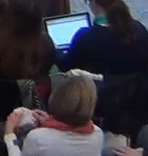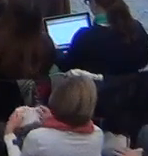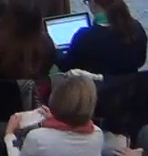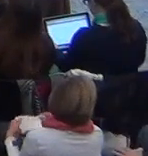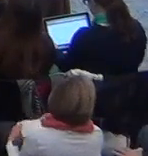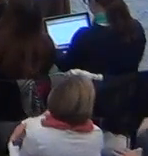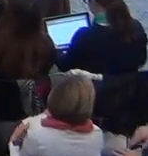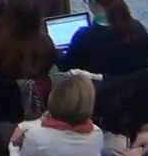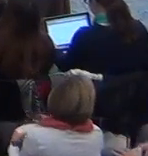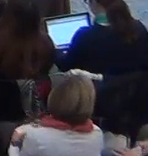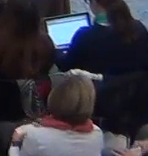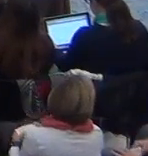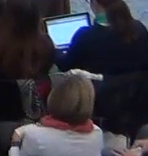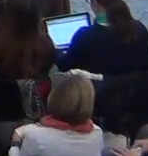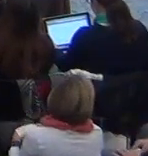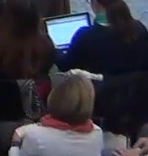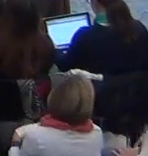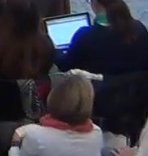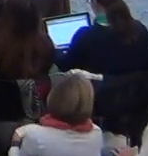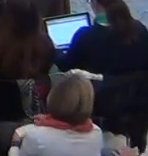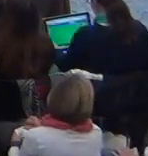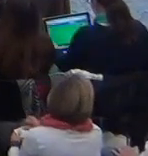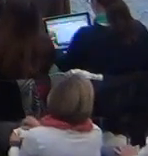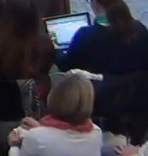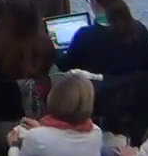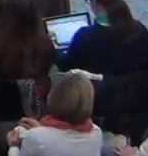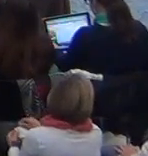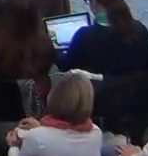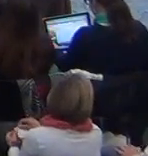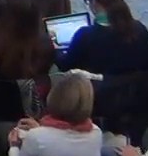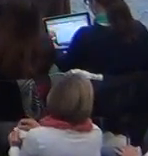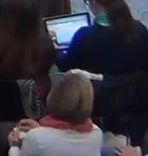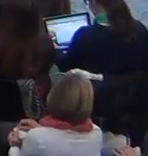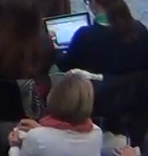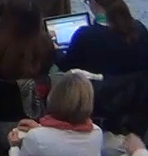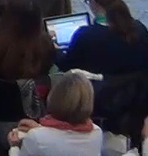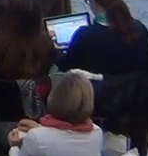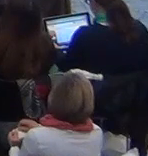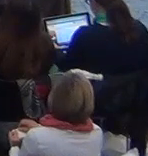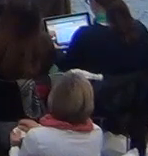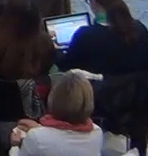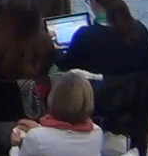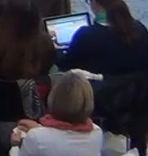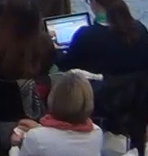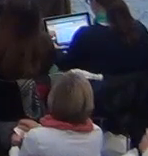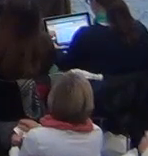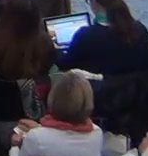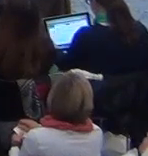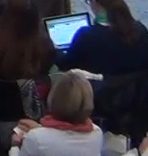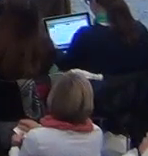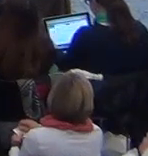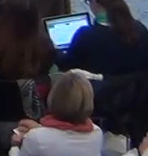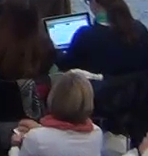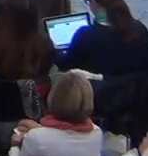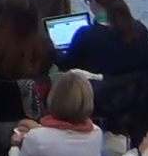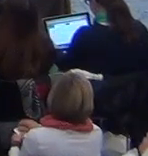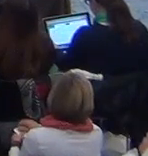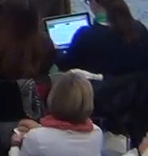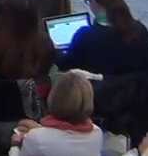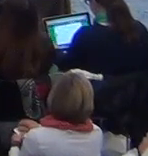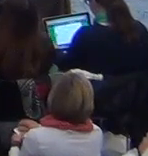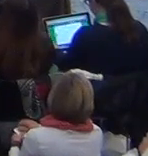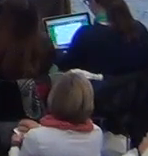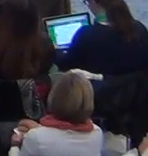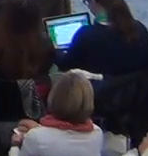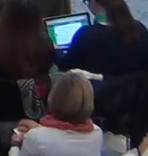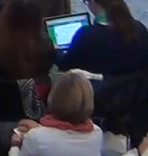Oder nur einen Namen und ja oder nein. Aber ihr müsst auf jeden Fall einen Namen jetzt auf den